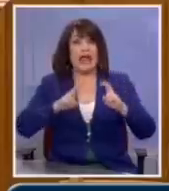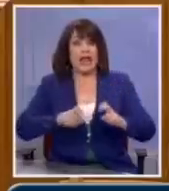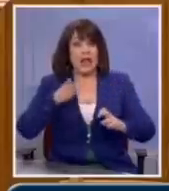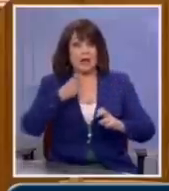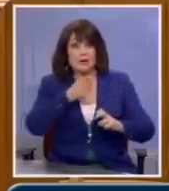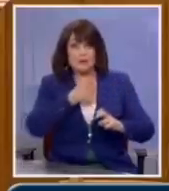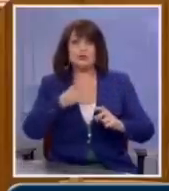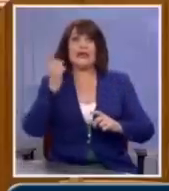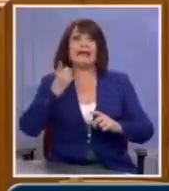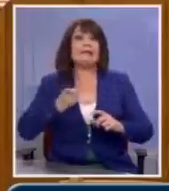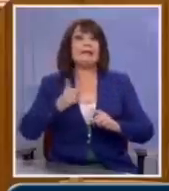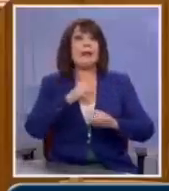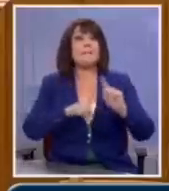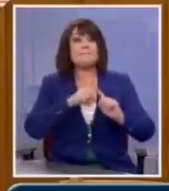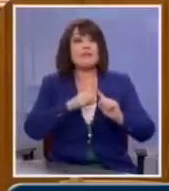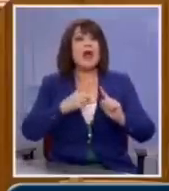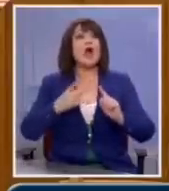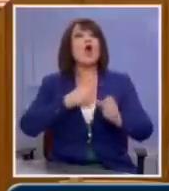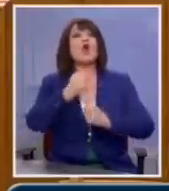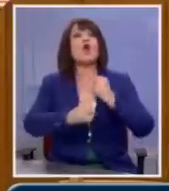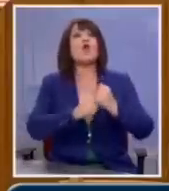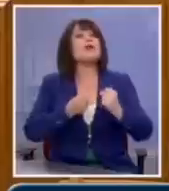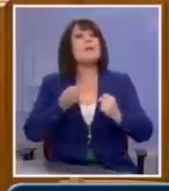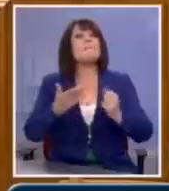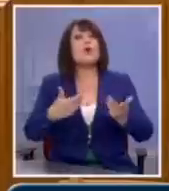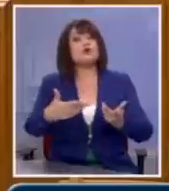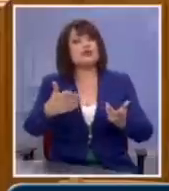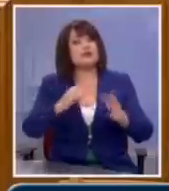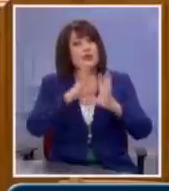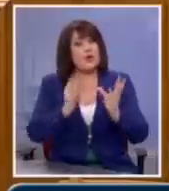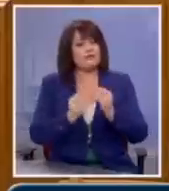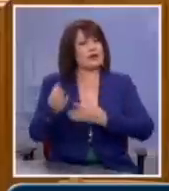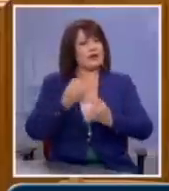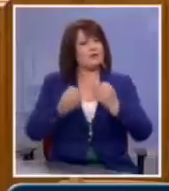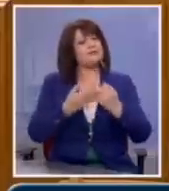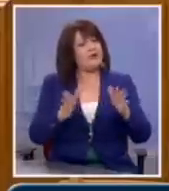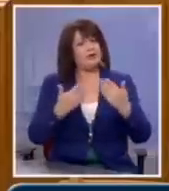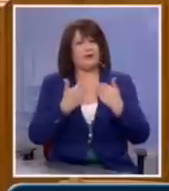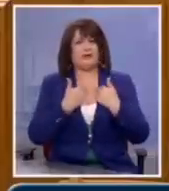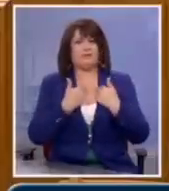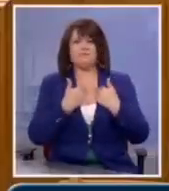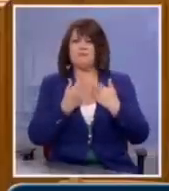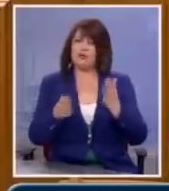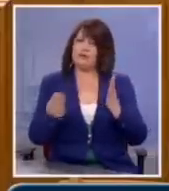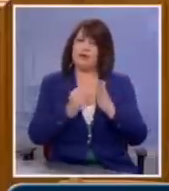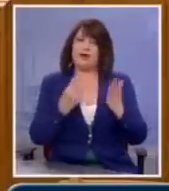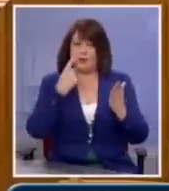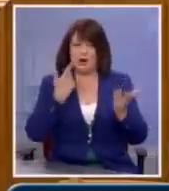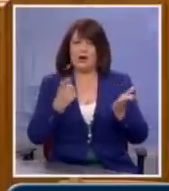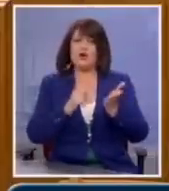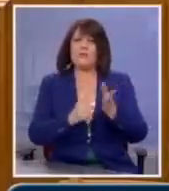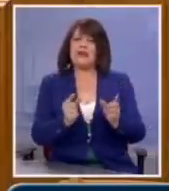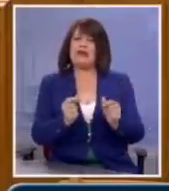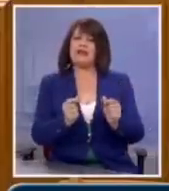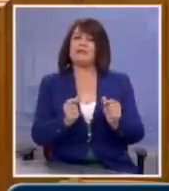ποια κριτήρια, ανά πόσα χρόνια και όλα αυτά τα ζητήματα που απαιτούνται για μια νομική